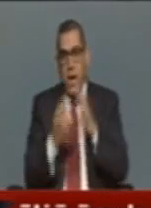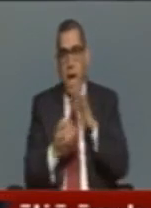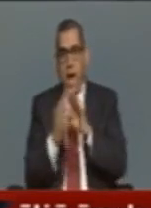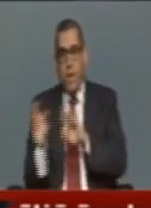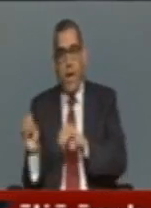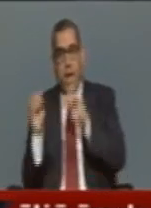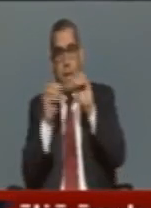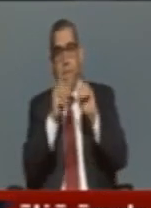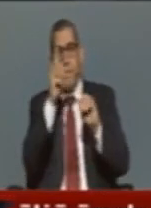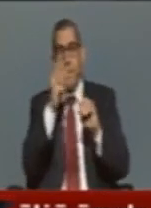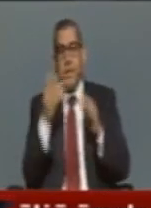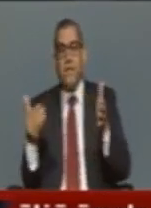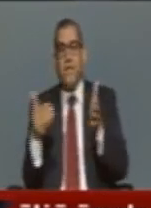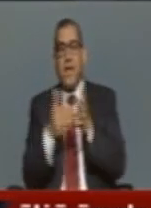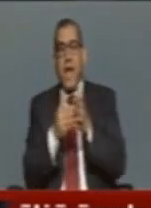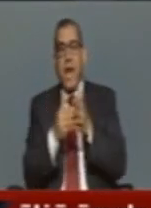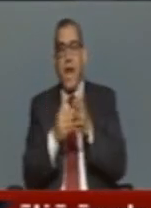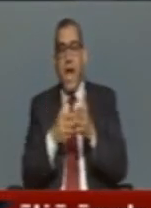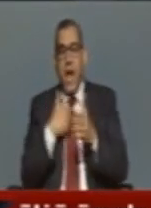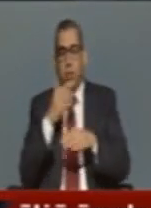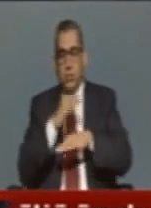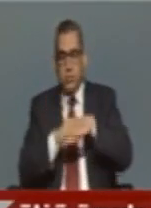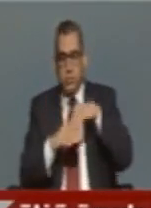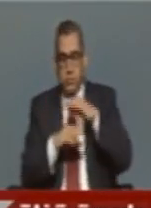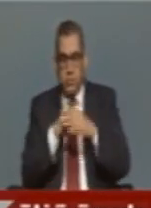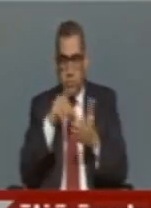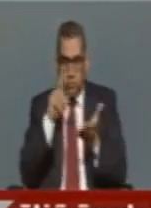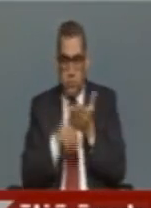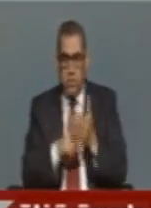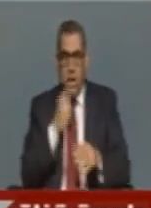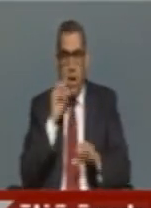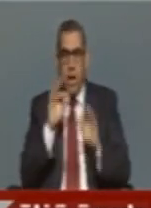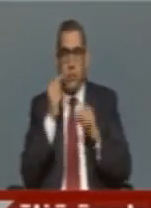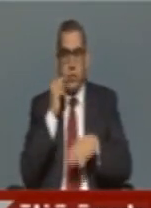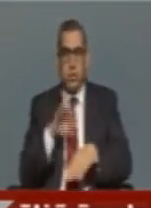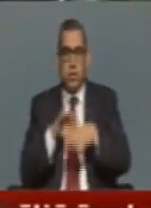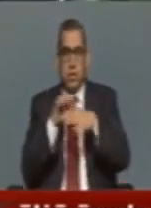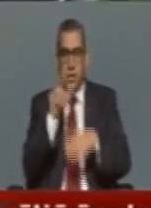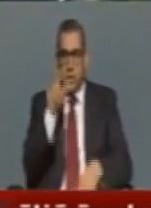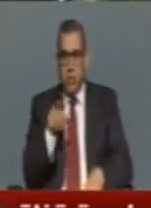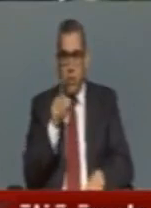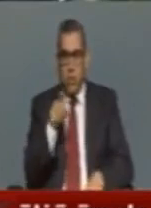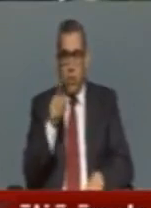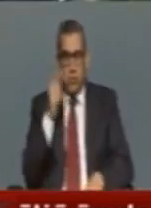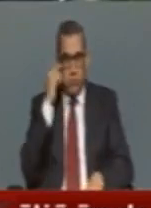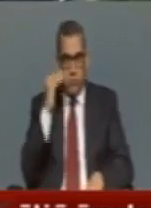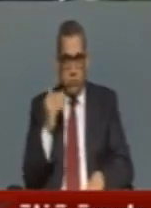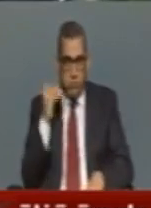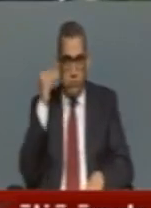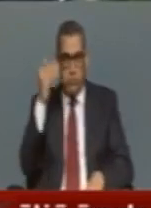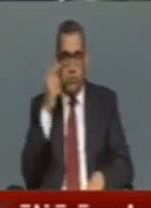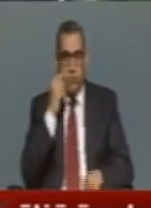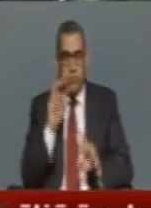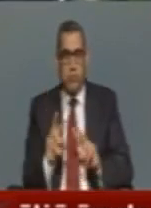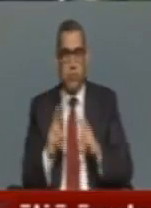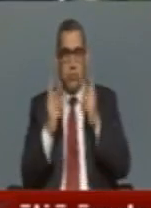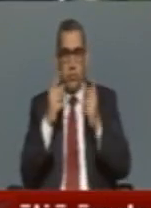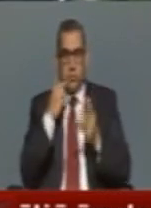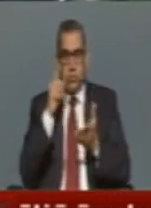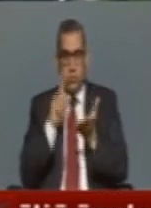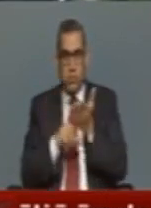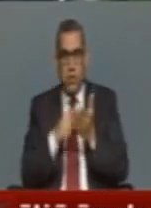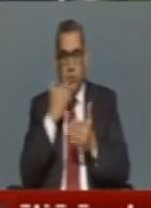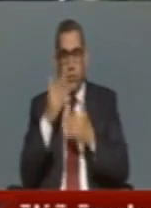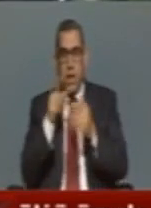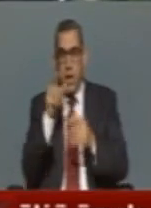النهاية احنا بنبني بناء حقيقي للشخصية وبنصغها بالشكل اللي هي تبقى شخصية صالحة